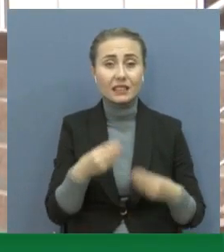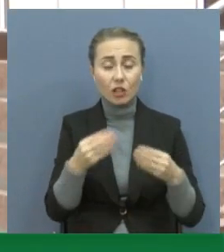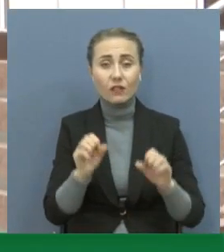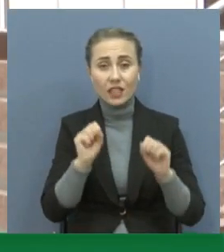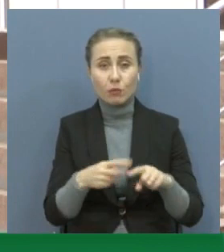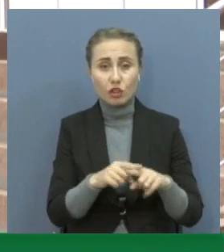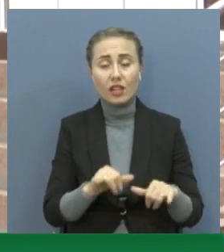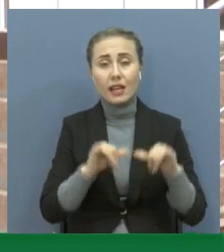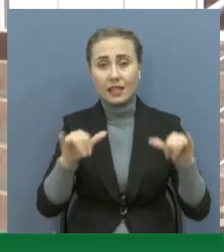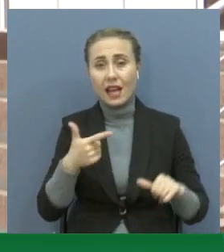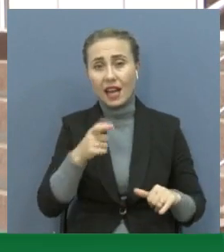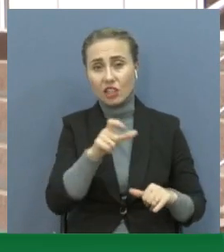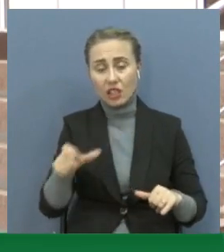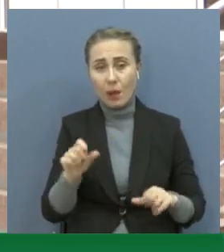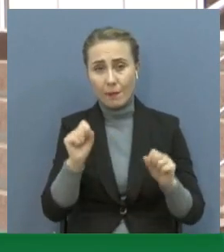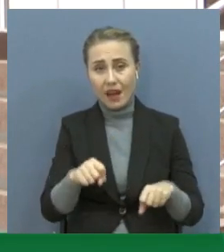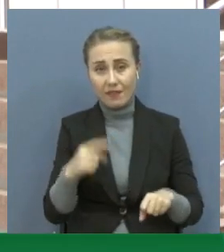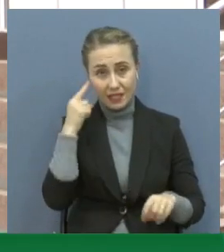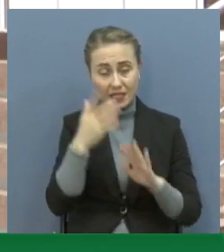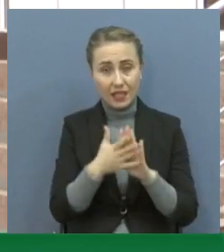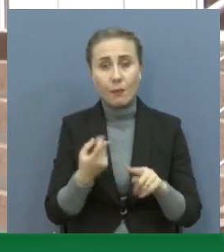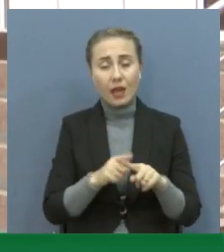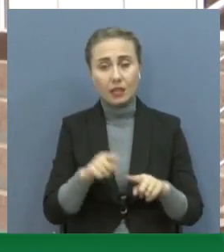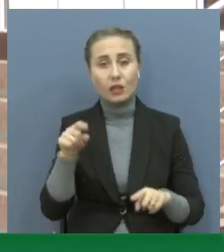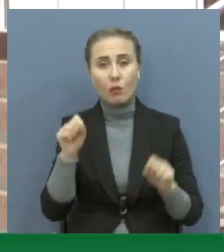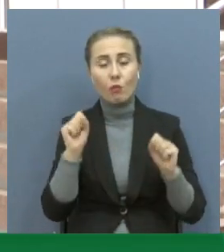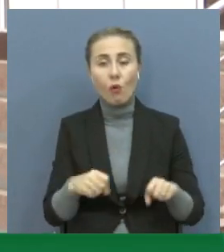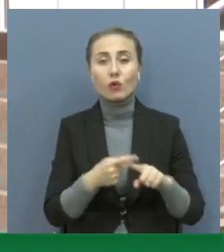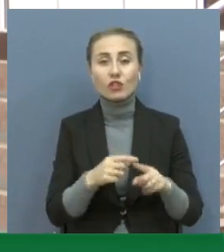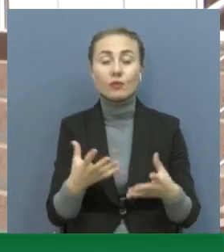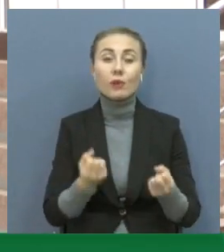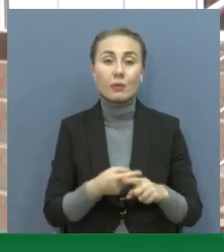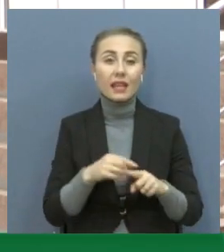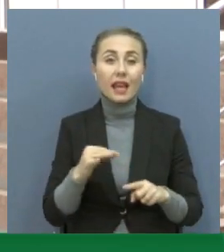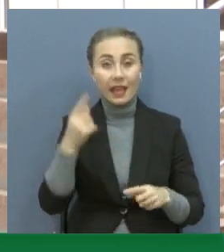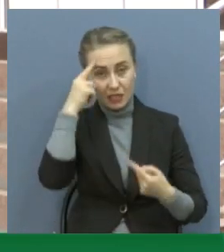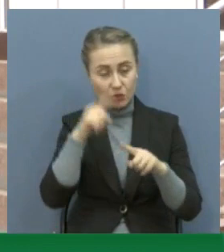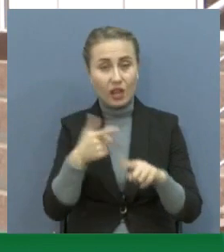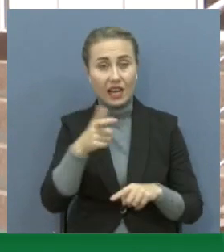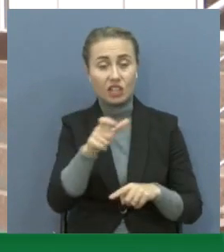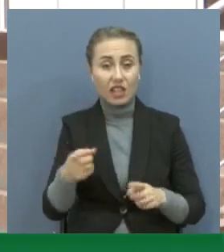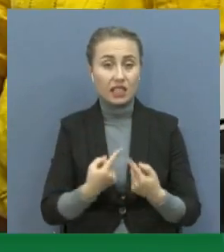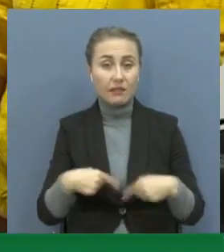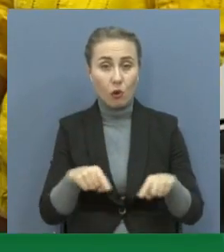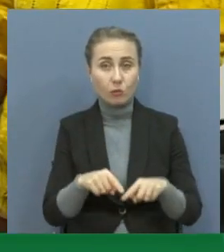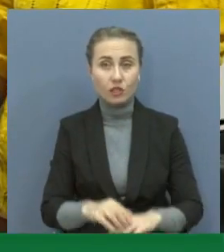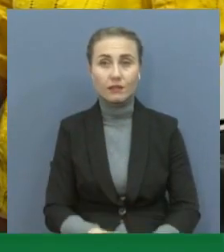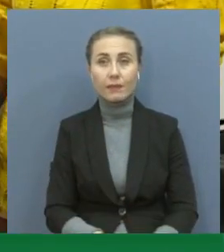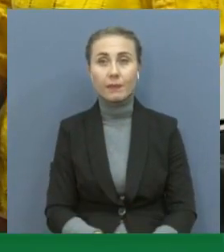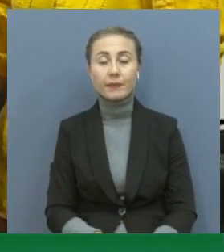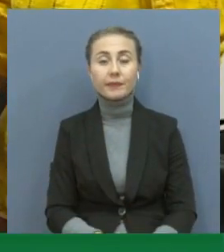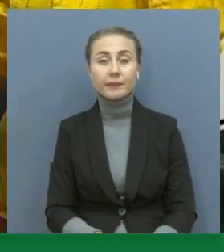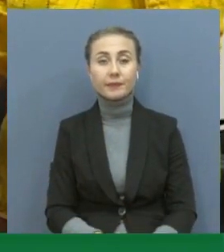возможность развиваться гражданскому правосознанию, поэтому она может восприниматься как институт гражданского общества.